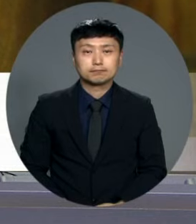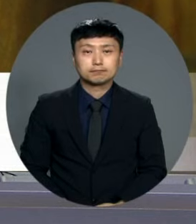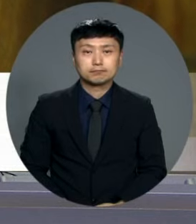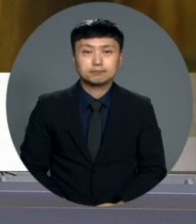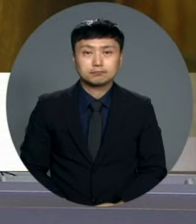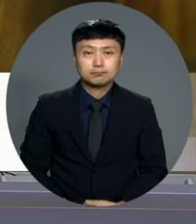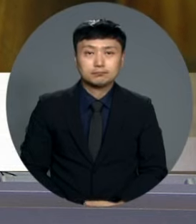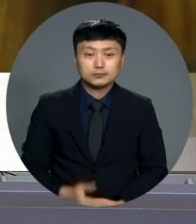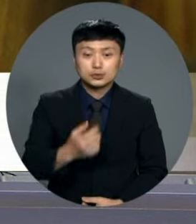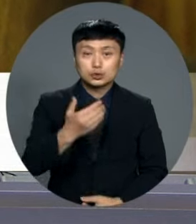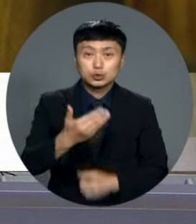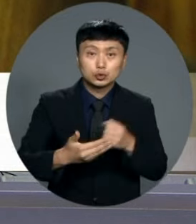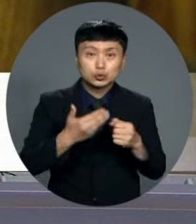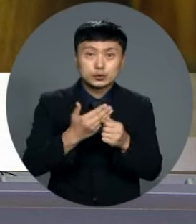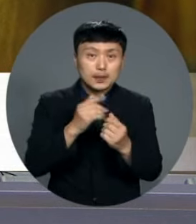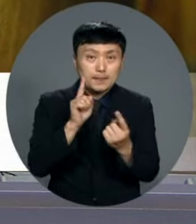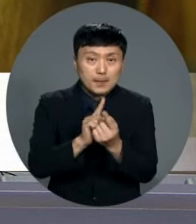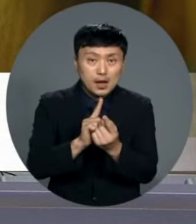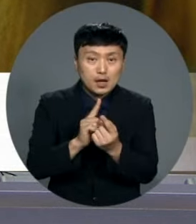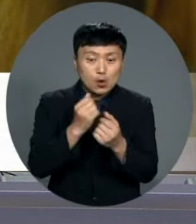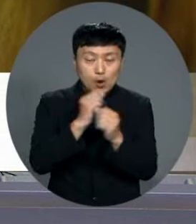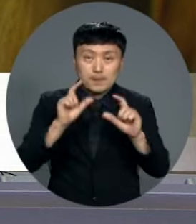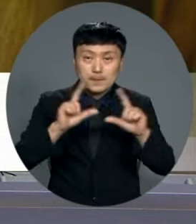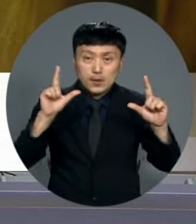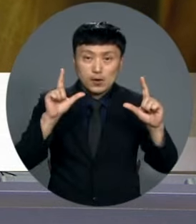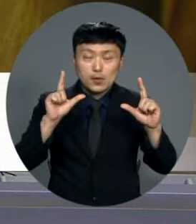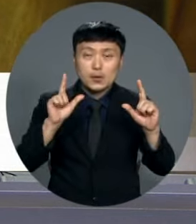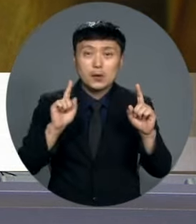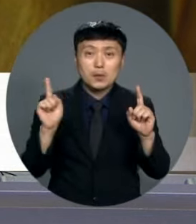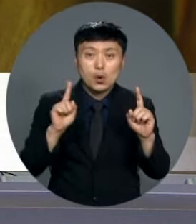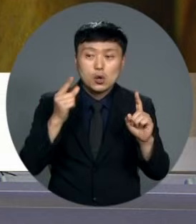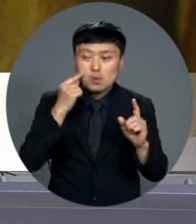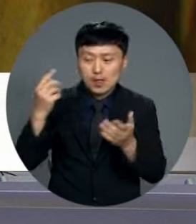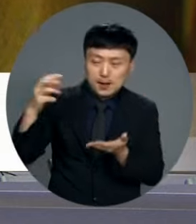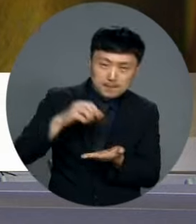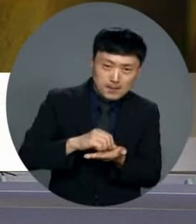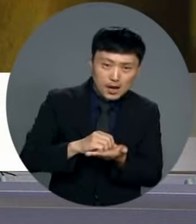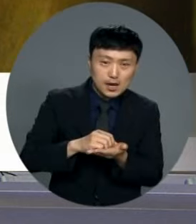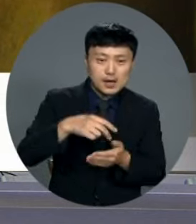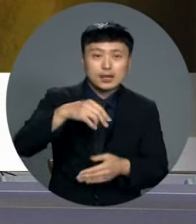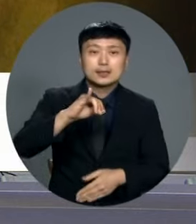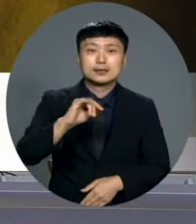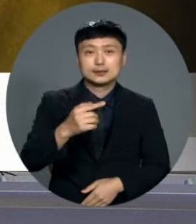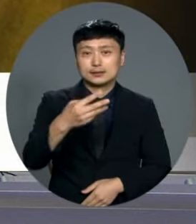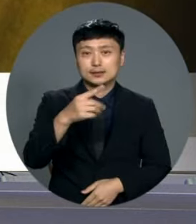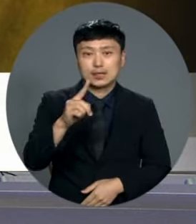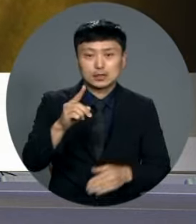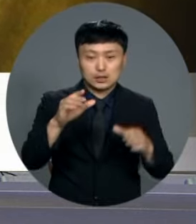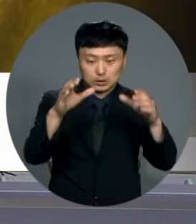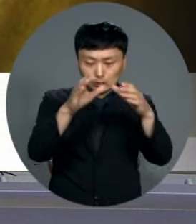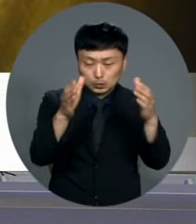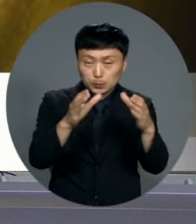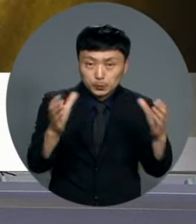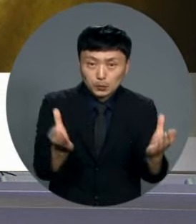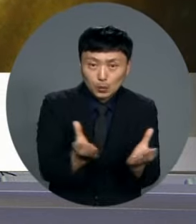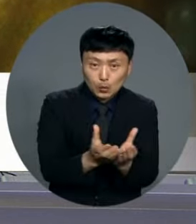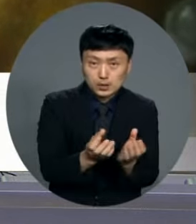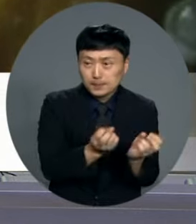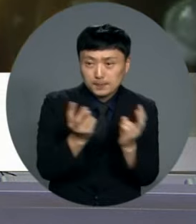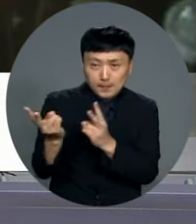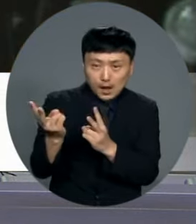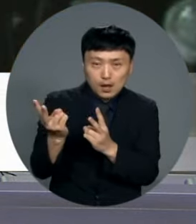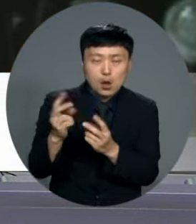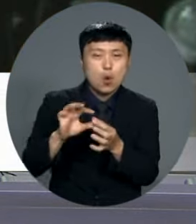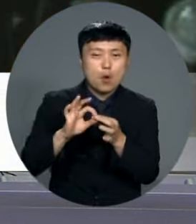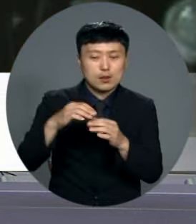네 79주년 광복절을 맞아 대구 MBC 일제 강정기 일본의 신라고분 동굴과 불법 증여와 관련된 기획